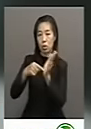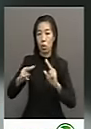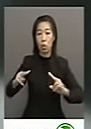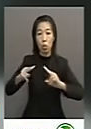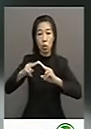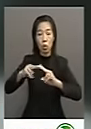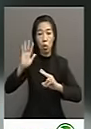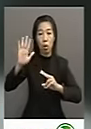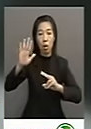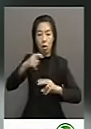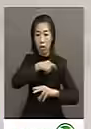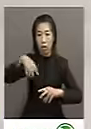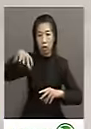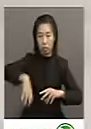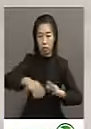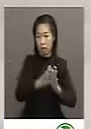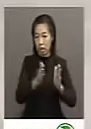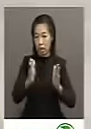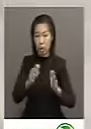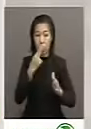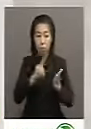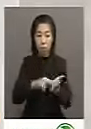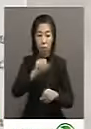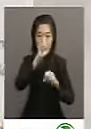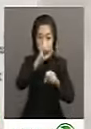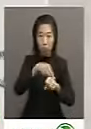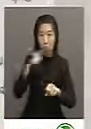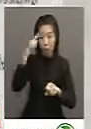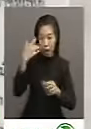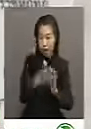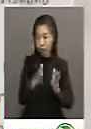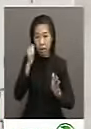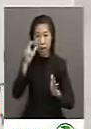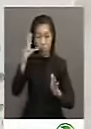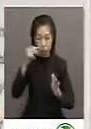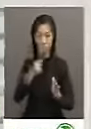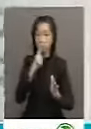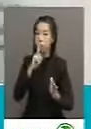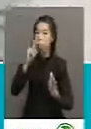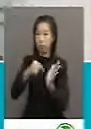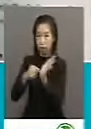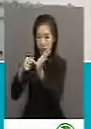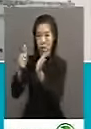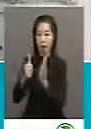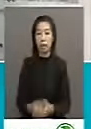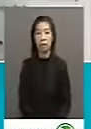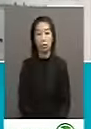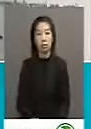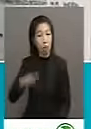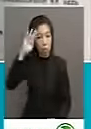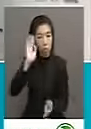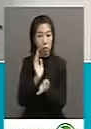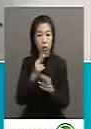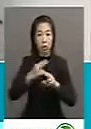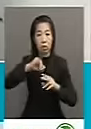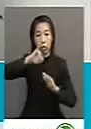งสำนักพระราชวังได้ภายใน30วันนับตั้งแต่วันที่รับทราบคำสั่งค่ะ ค่ะคุณผู้ชมคะข่าวของพลตำรวจเอกจุมพลมั่นหมาย